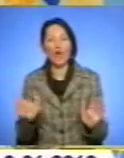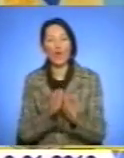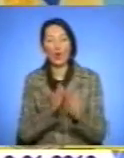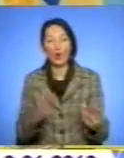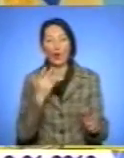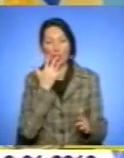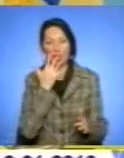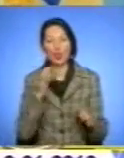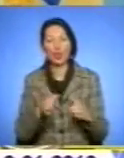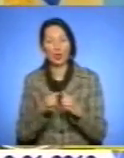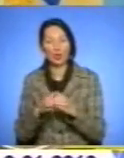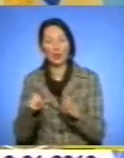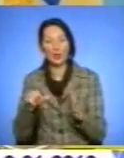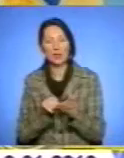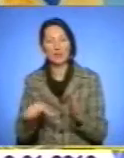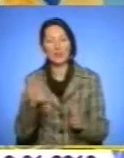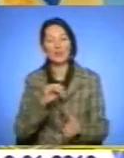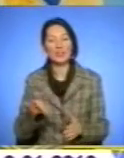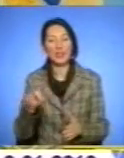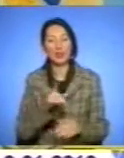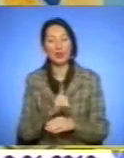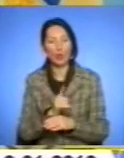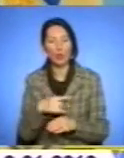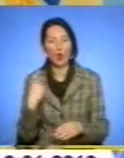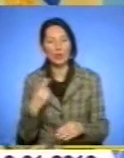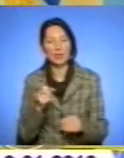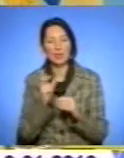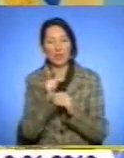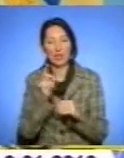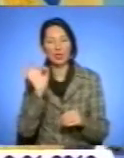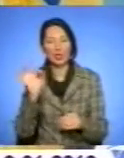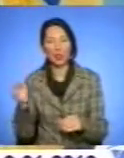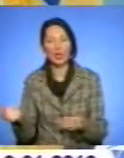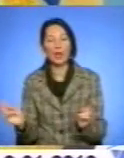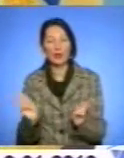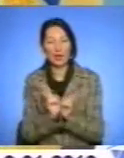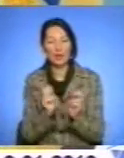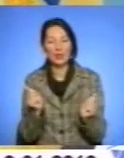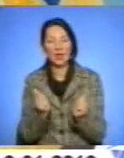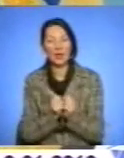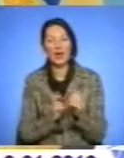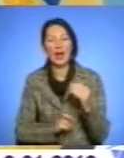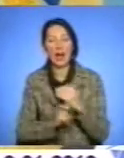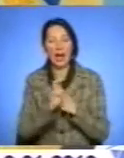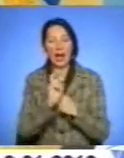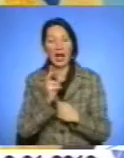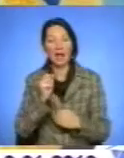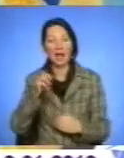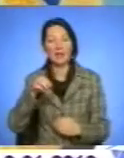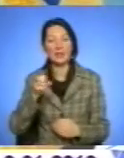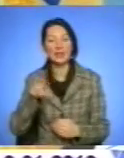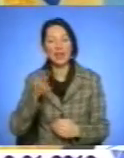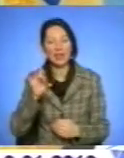представники усіх районів Тернопільської області. Тому в 13:00 ми збираємося біля катедри. Звідти